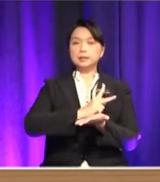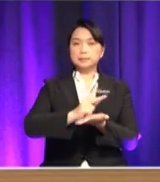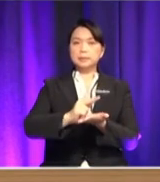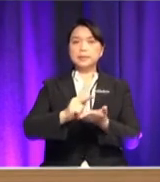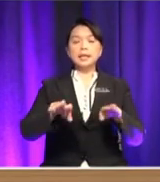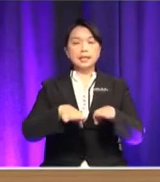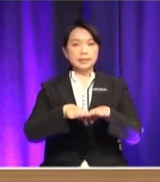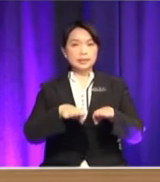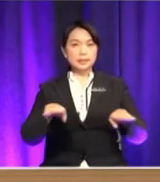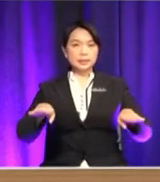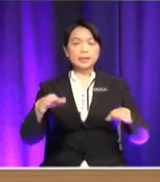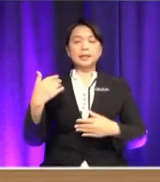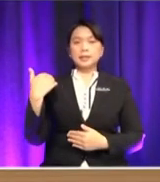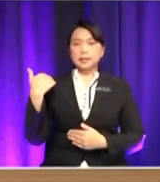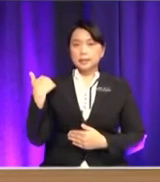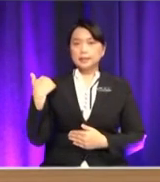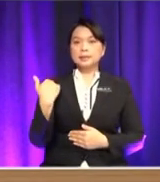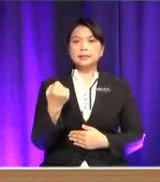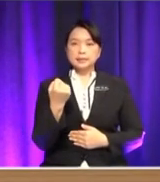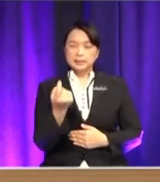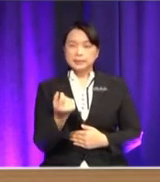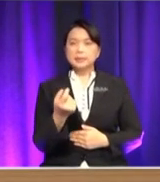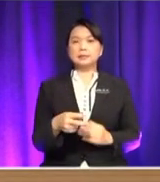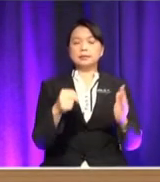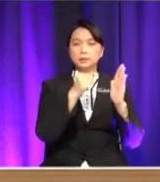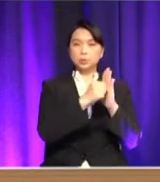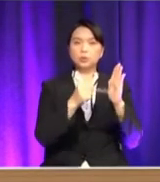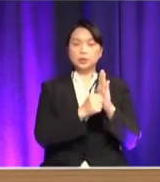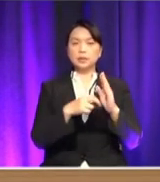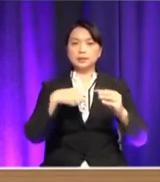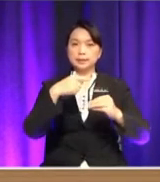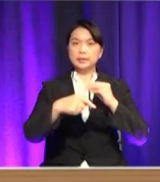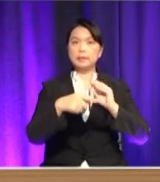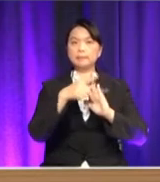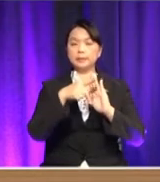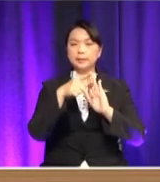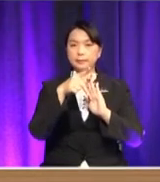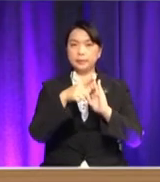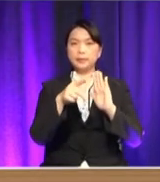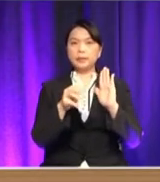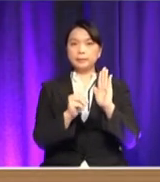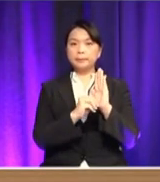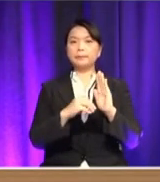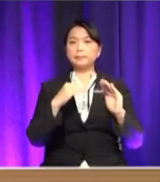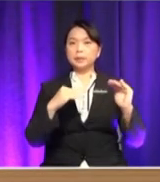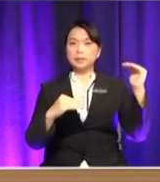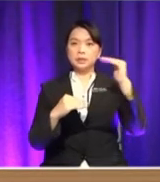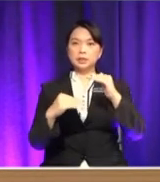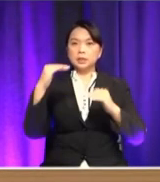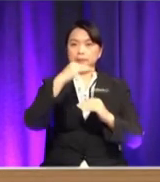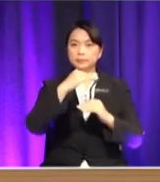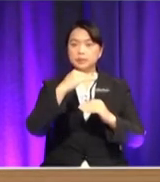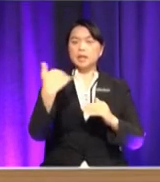ada ditunjukkan sedikit notas nota berkenaan dengan apem binaan sesuatu pembinaan dekat sini dia